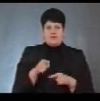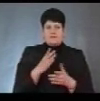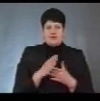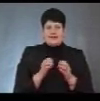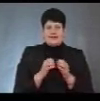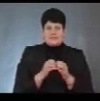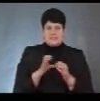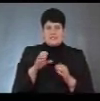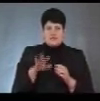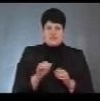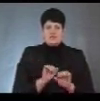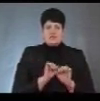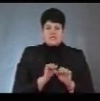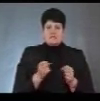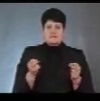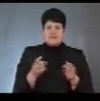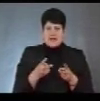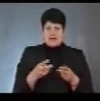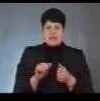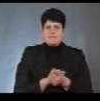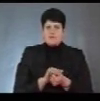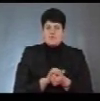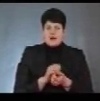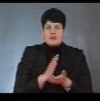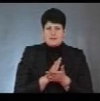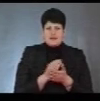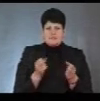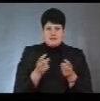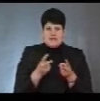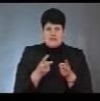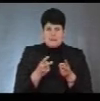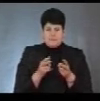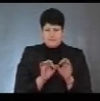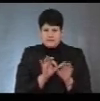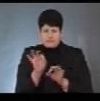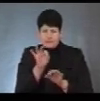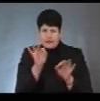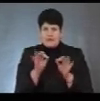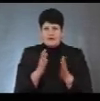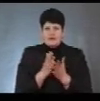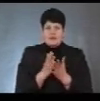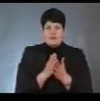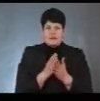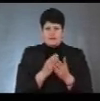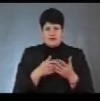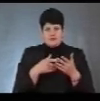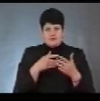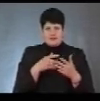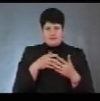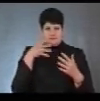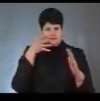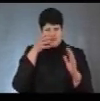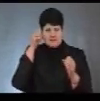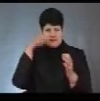захисту. Це спеціальний папір, що має захисні волокна малинового і жовто-гарячого кольору, які під ультрафіолетом стають жовтими.